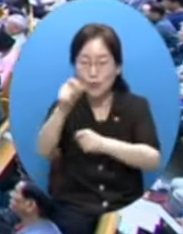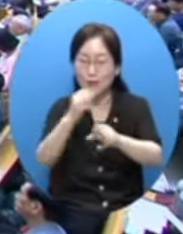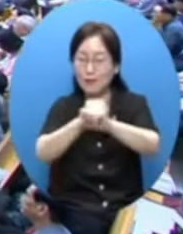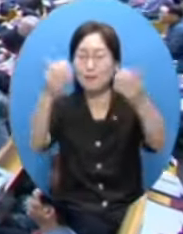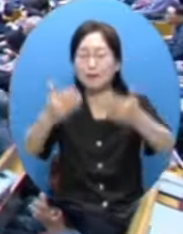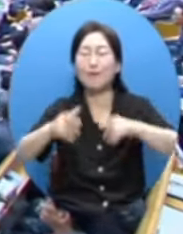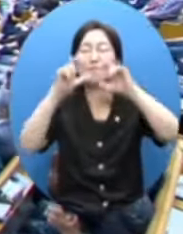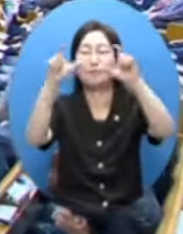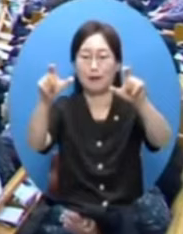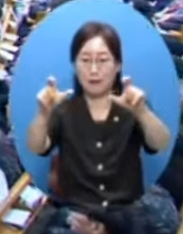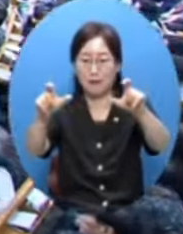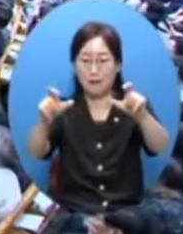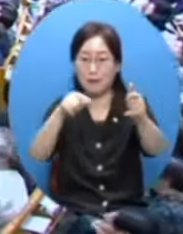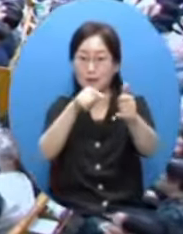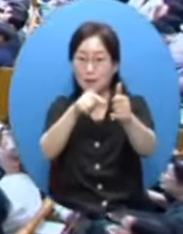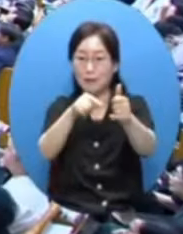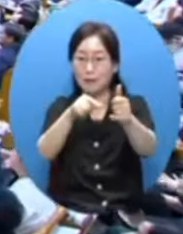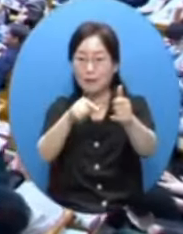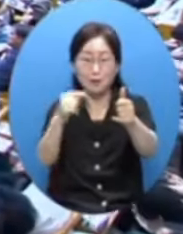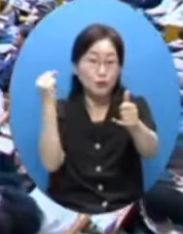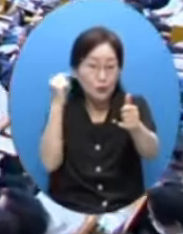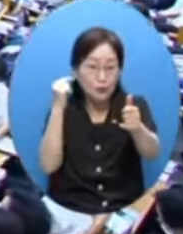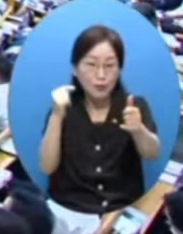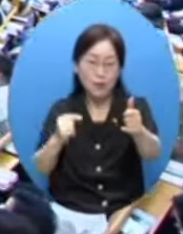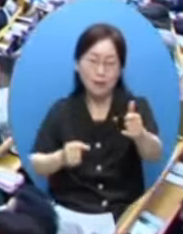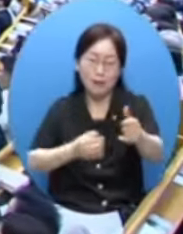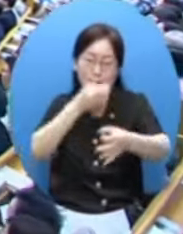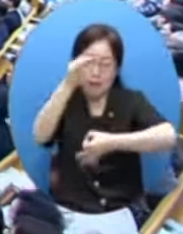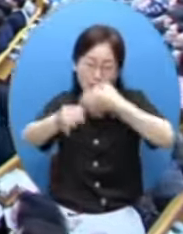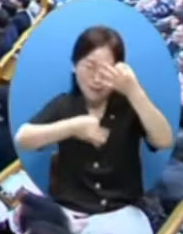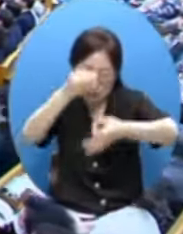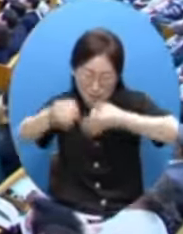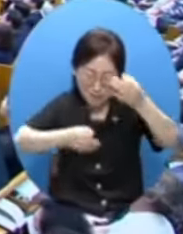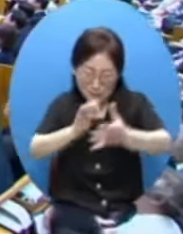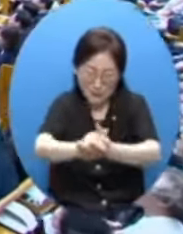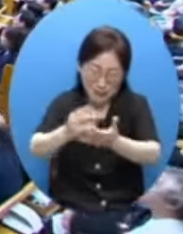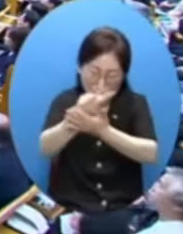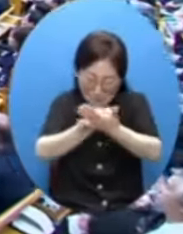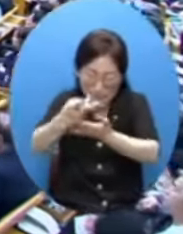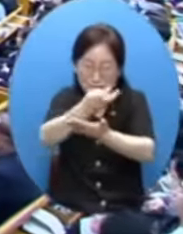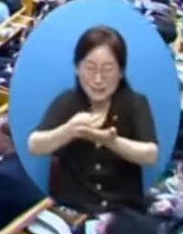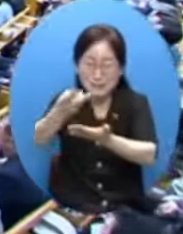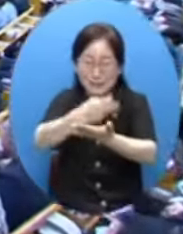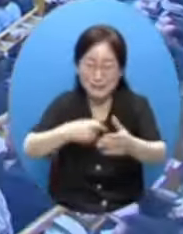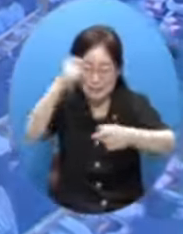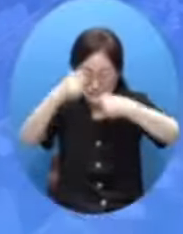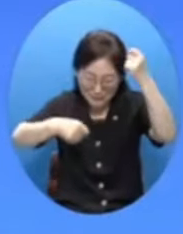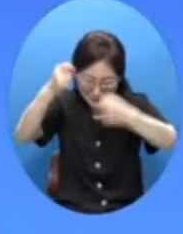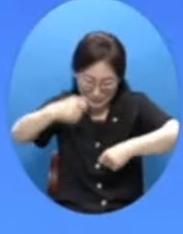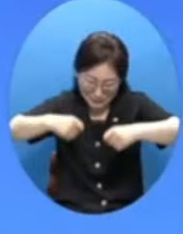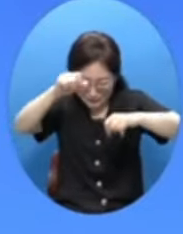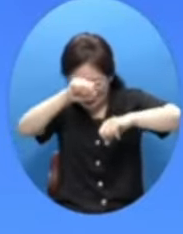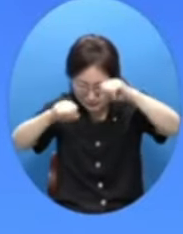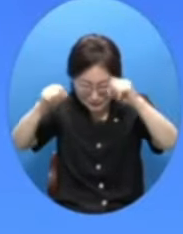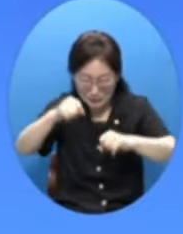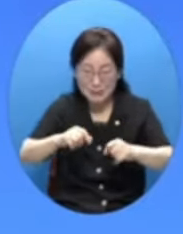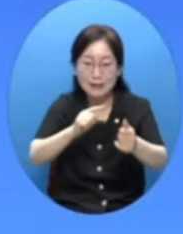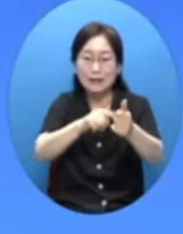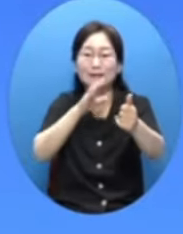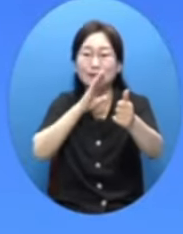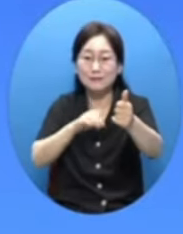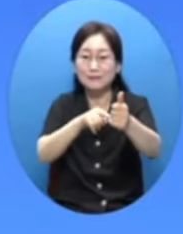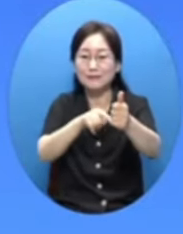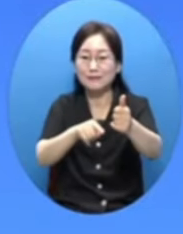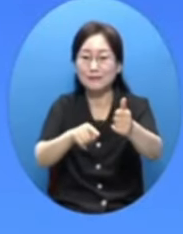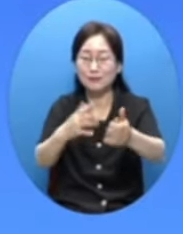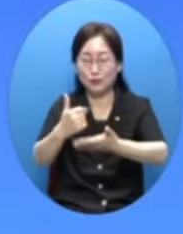받았습니다. 아, 그날 통성교도 하는데 이분이 막 대굴대굴 구르면서 통회자복 하면서 울면서 얼마나